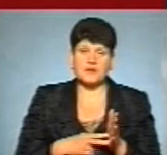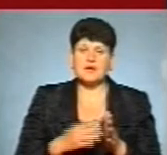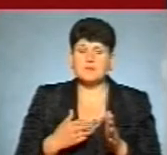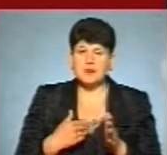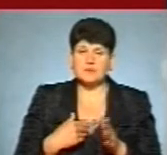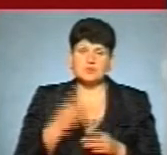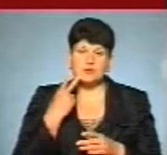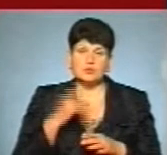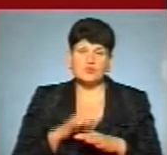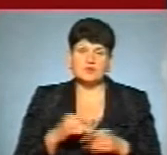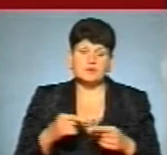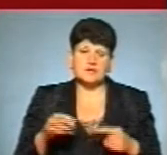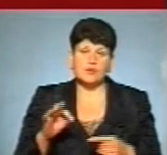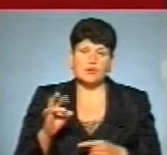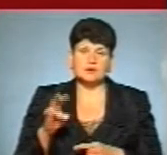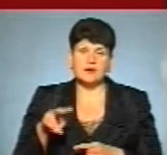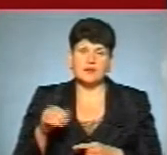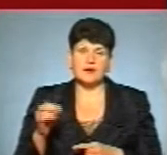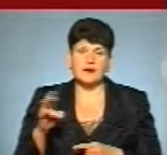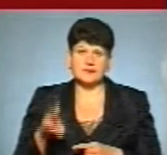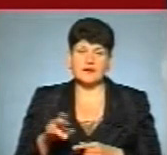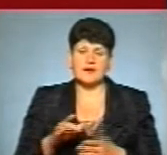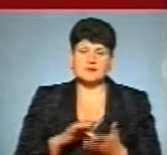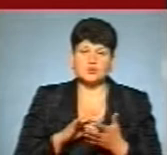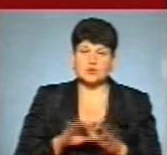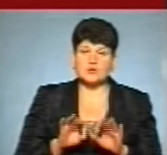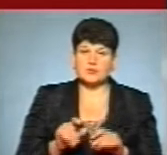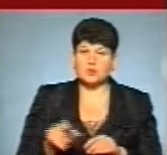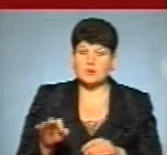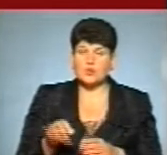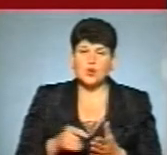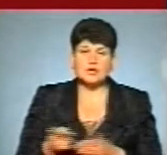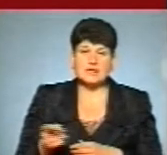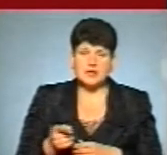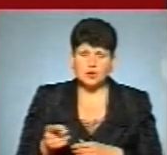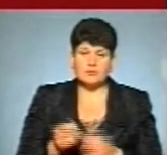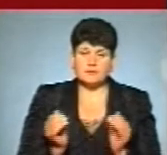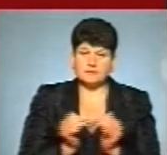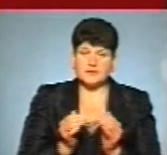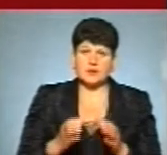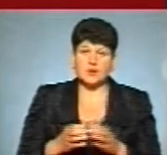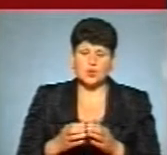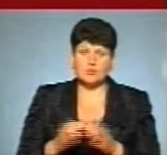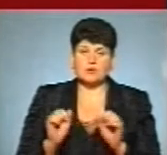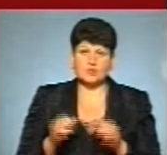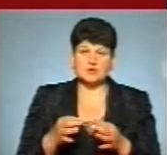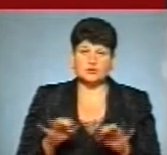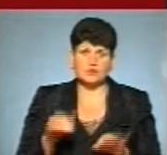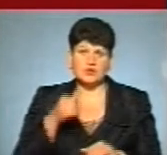регулярно проводимо різноманітні онлайн-екскурсії, розказуємо людям про Тернопіль. Невеликі групи можна дозволили